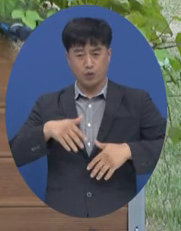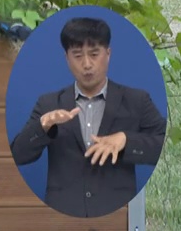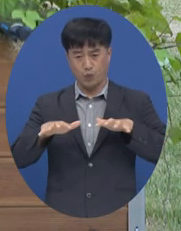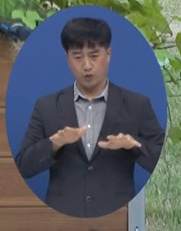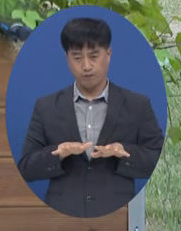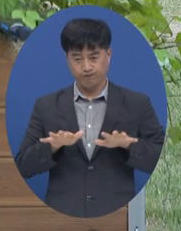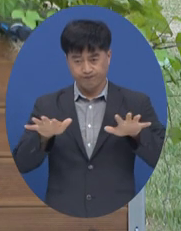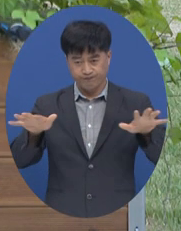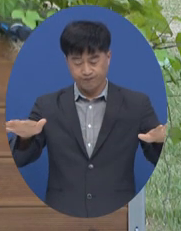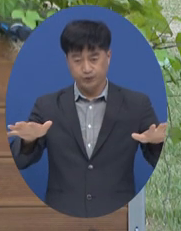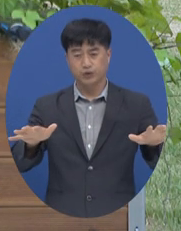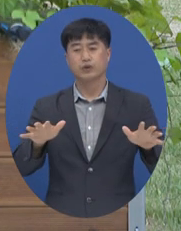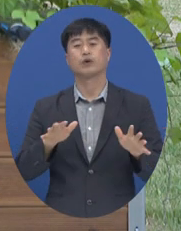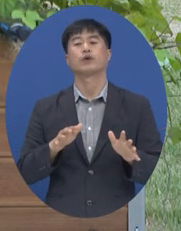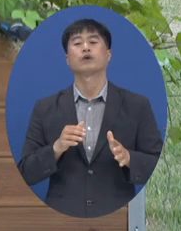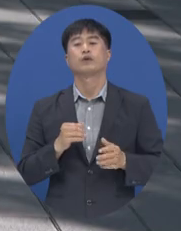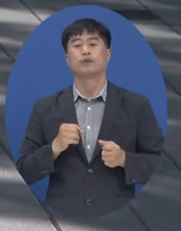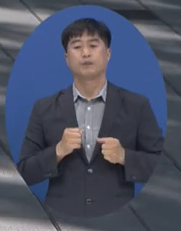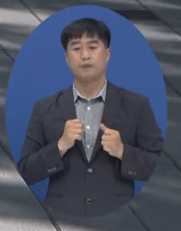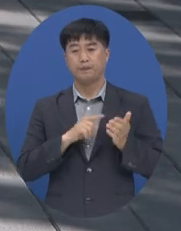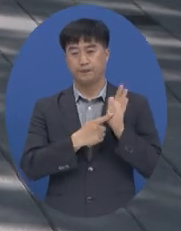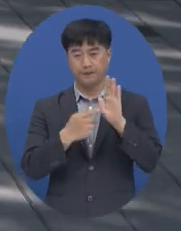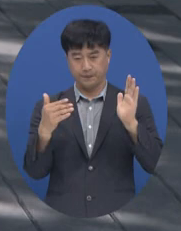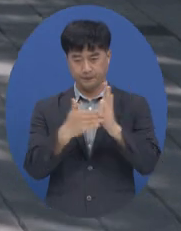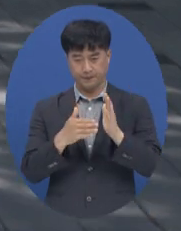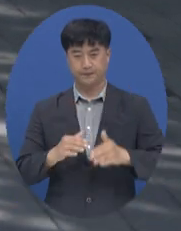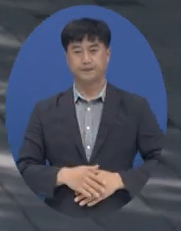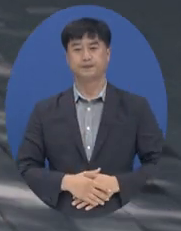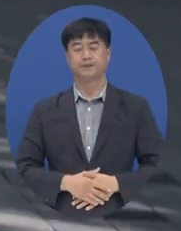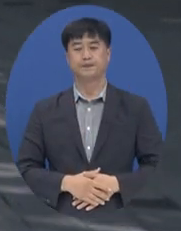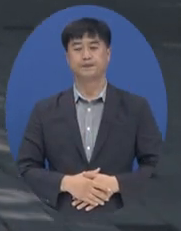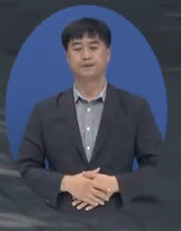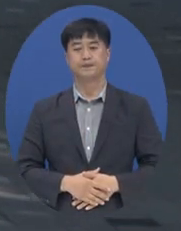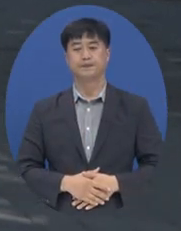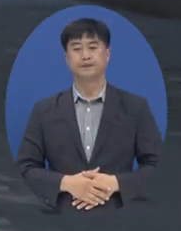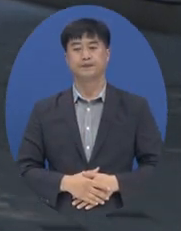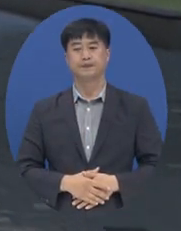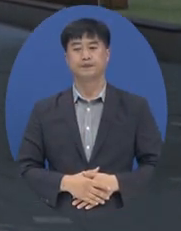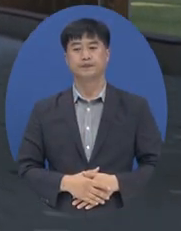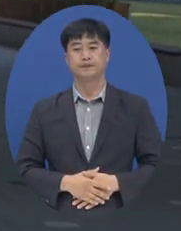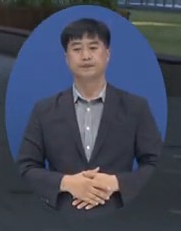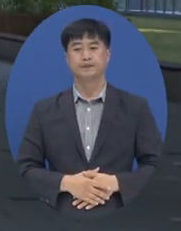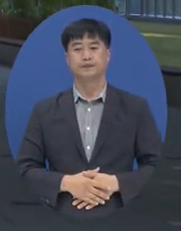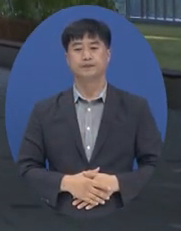곳곳에 퍼질 수 있도록 하겠다고 밝혔습니다. 경기지TV 최지연입니다.